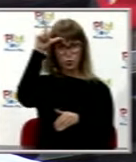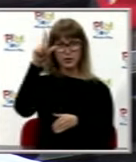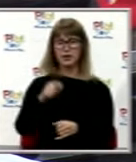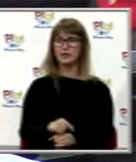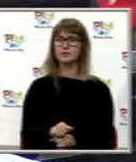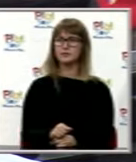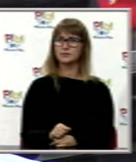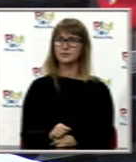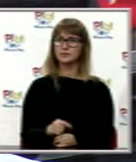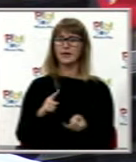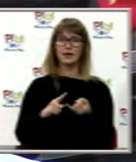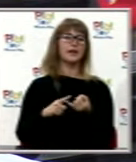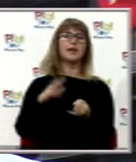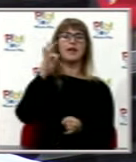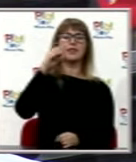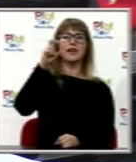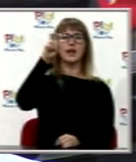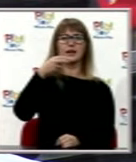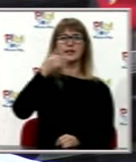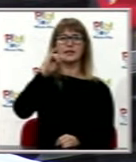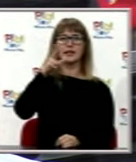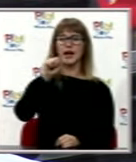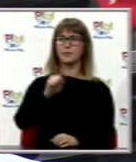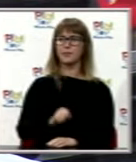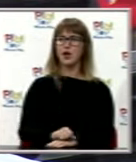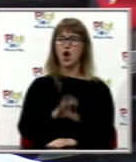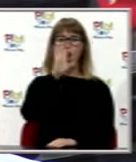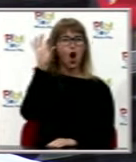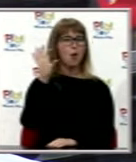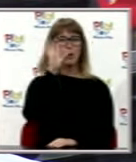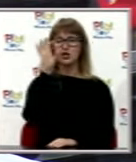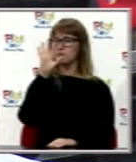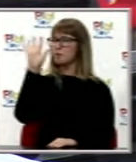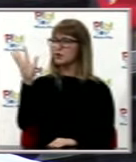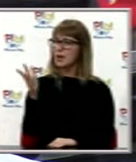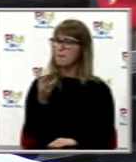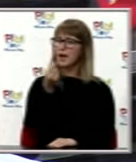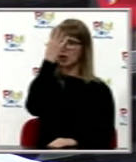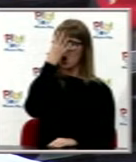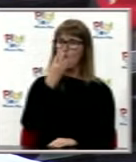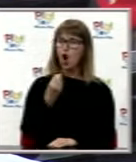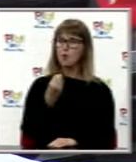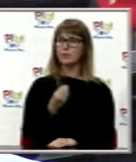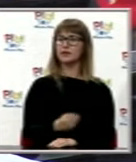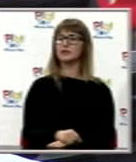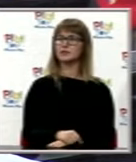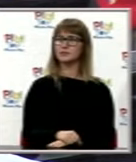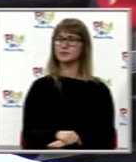technicznych. Także właściwie obejrzeliśmy przepiękny obraz, obraz taki